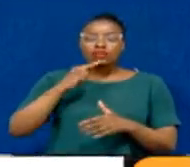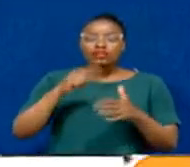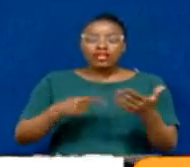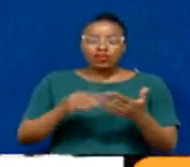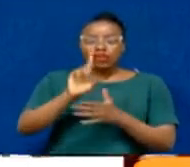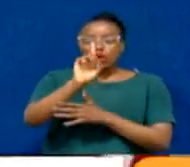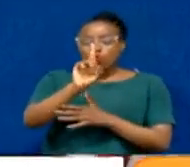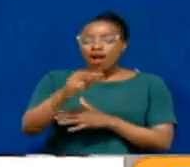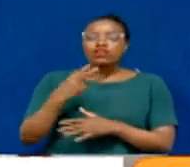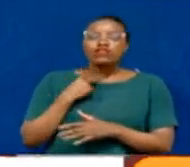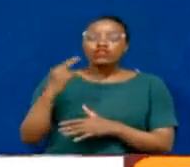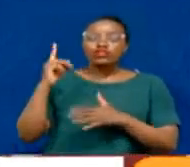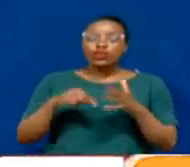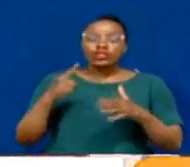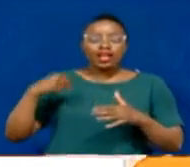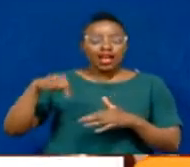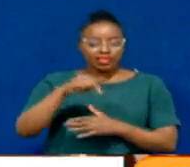kwa kauli moja,